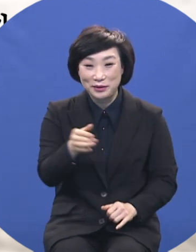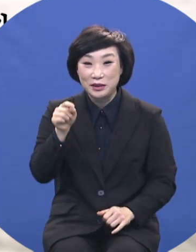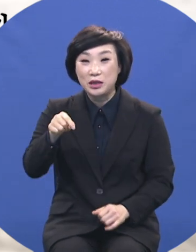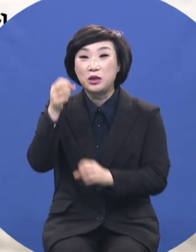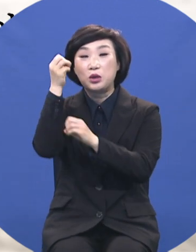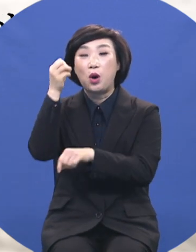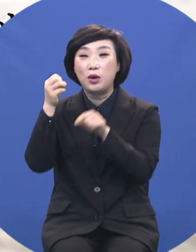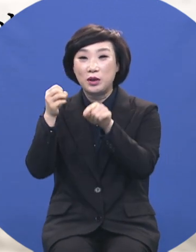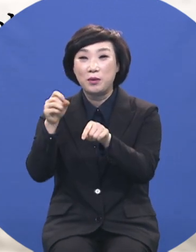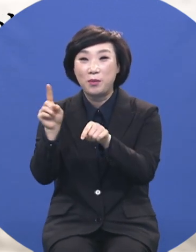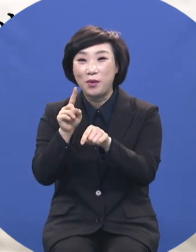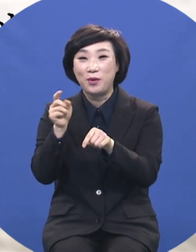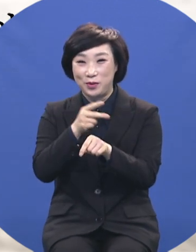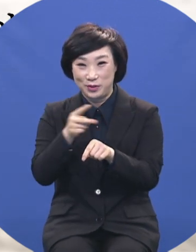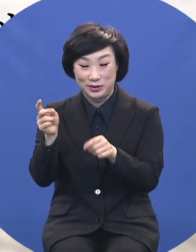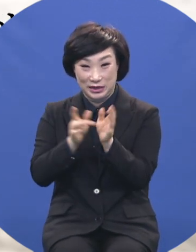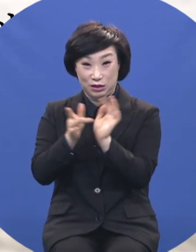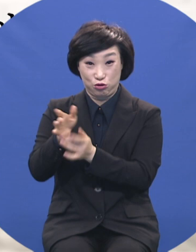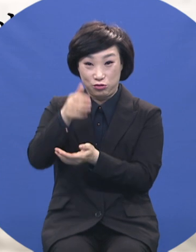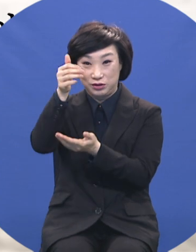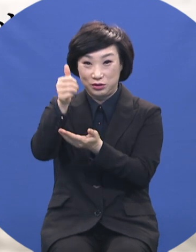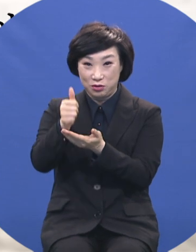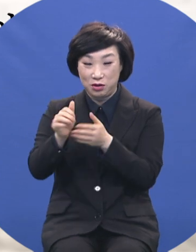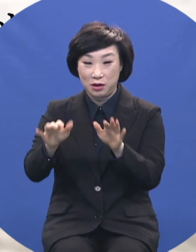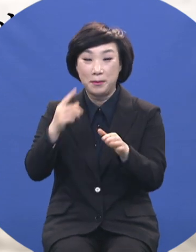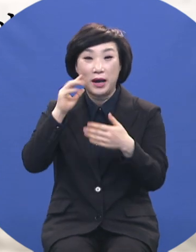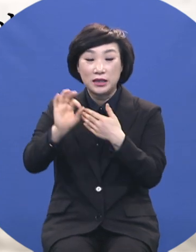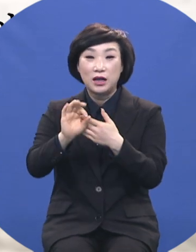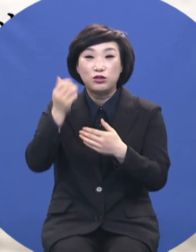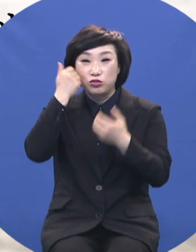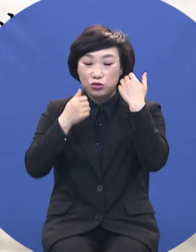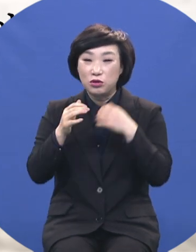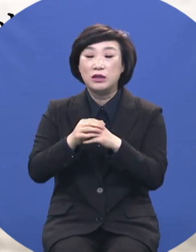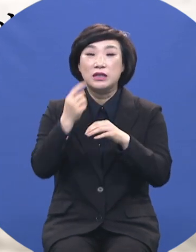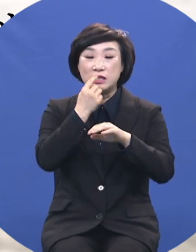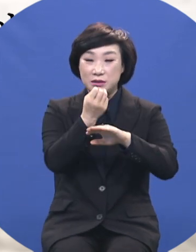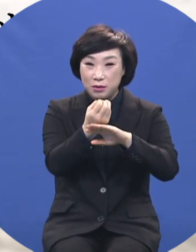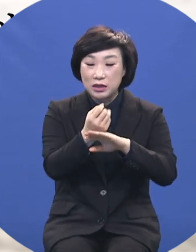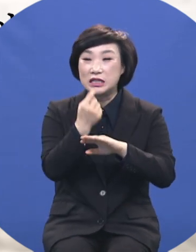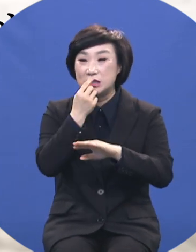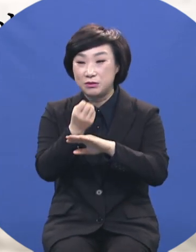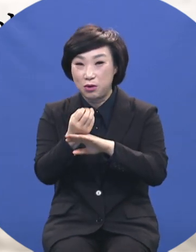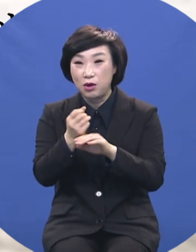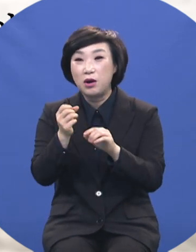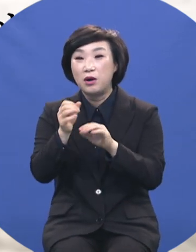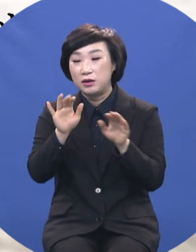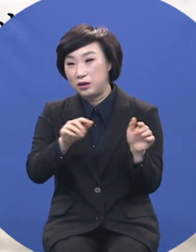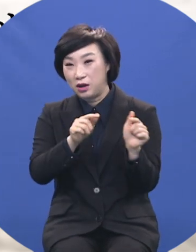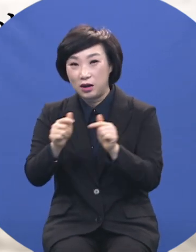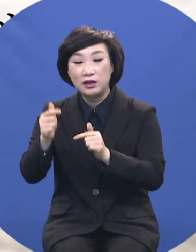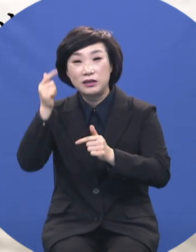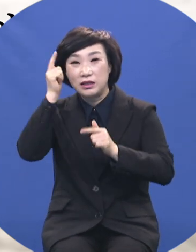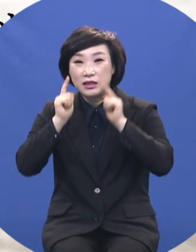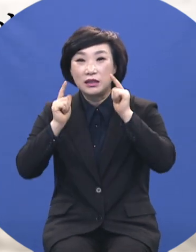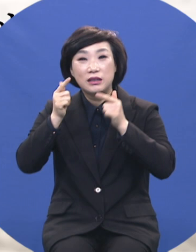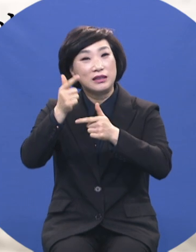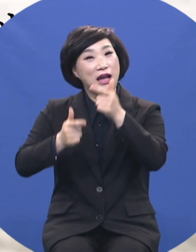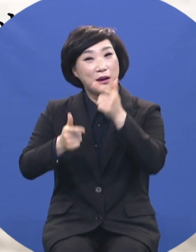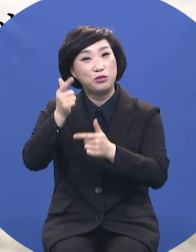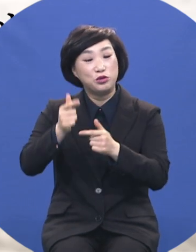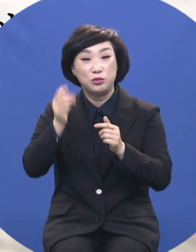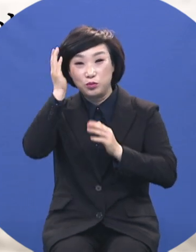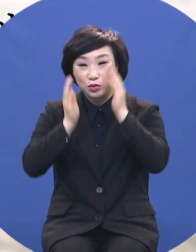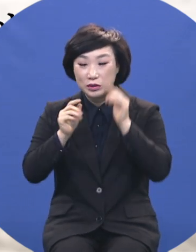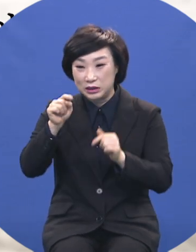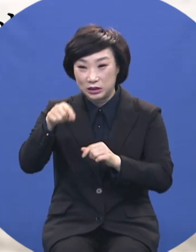곧 예수 그리스도라. 만일 누구든지 금이나 은이나 보석이나 나무나 풀이나 짚으로 이 터 위에